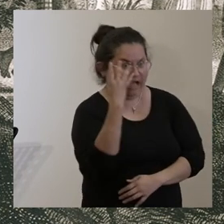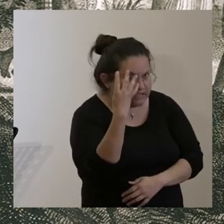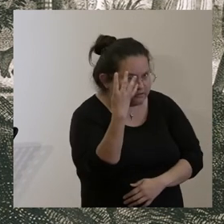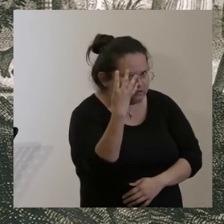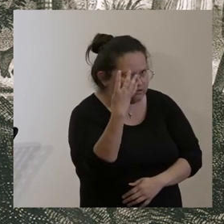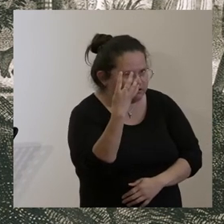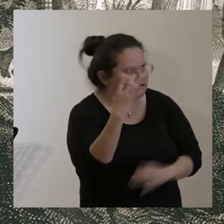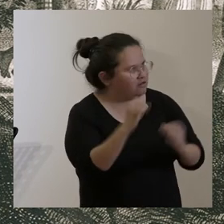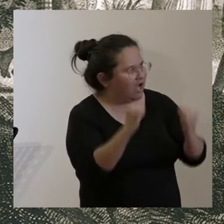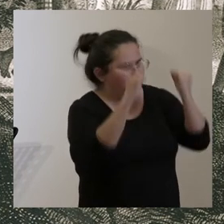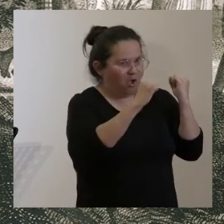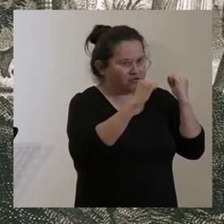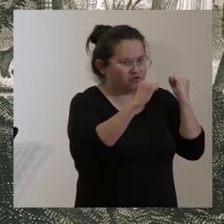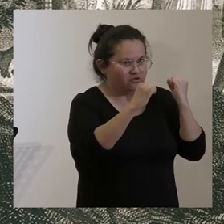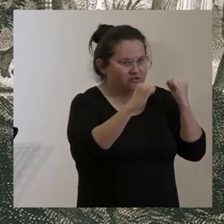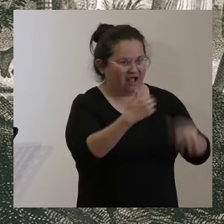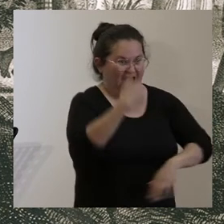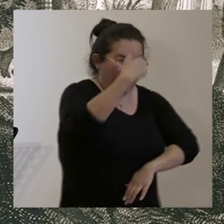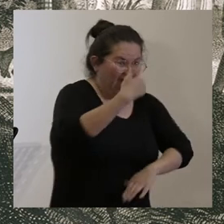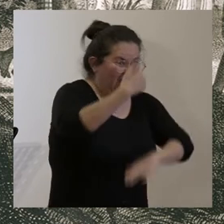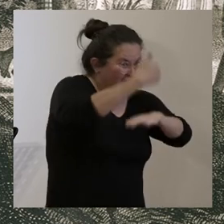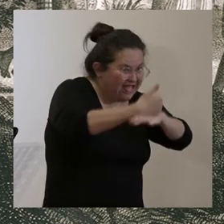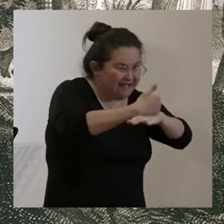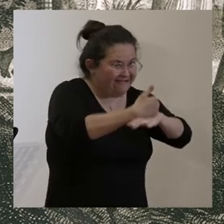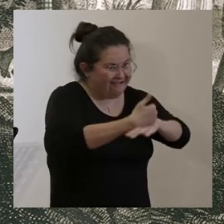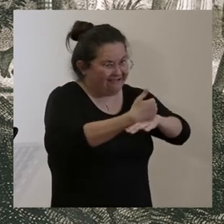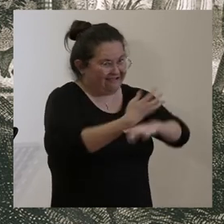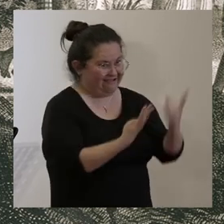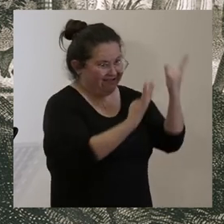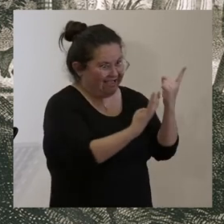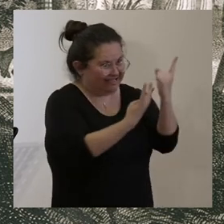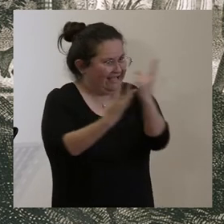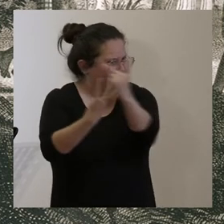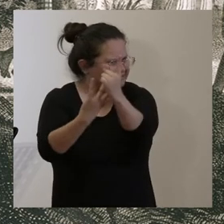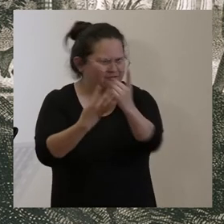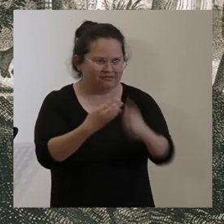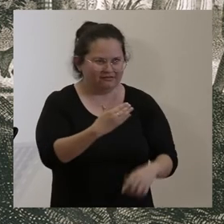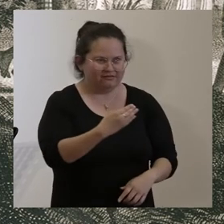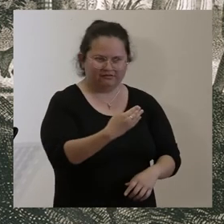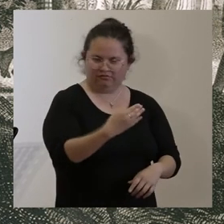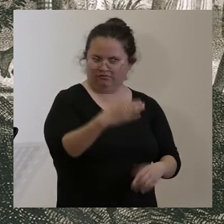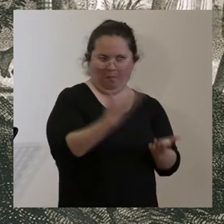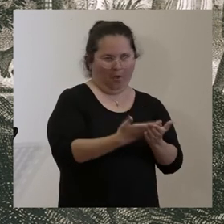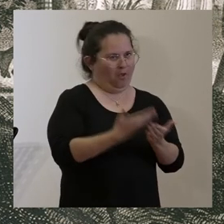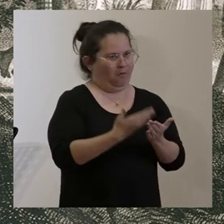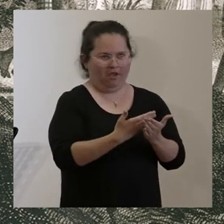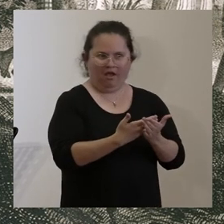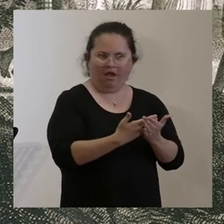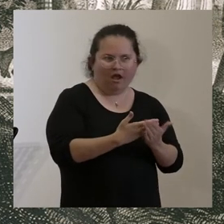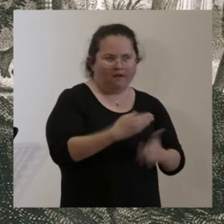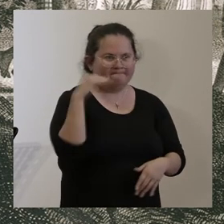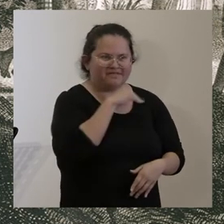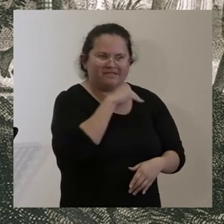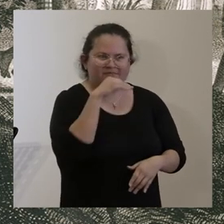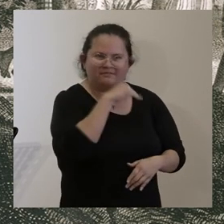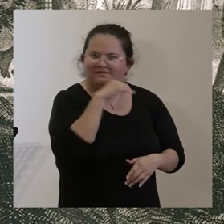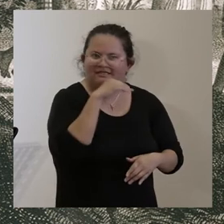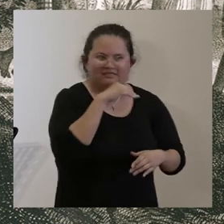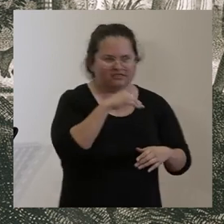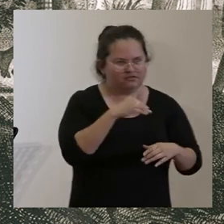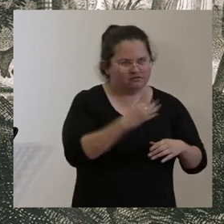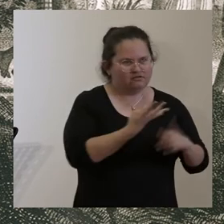pour sa seule personne, là, ça montre qu'il est pressé d'arriver à la pointe, là où on fait les